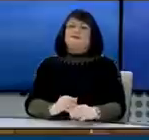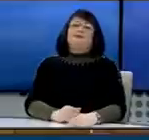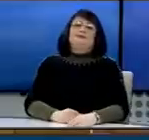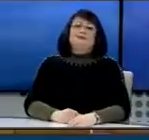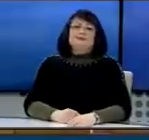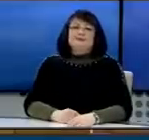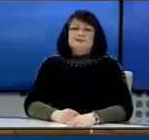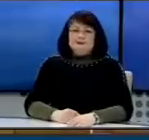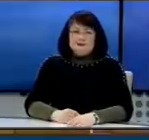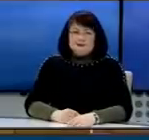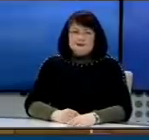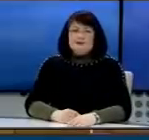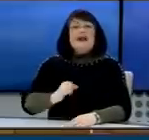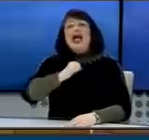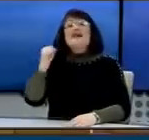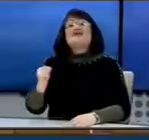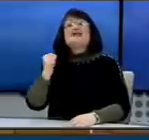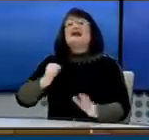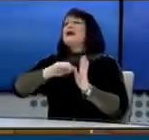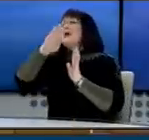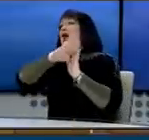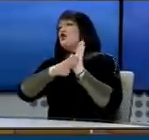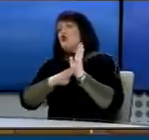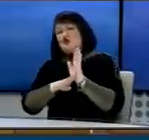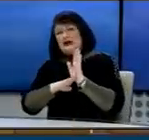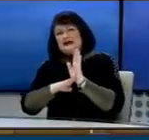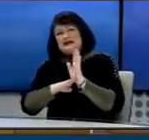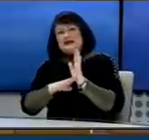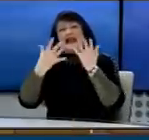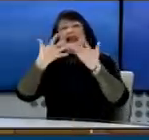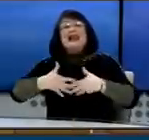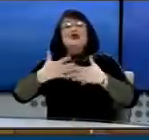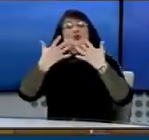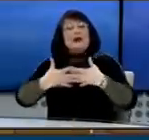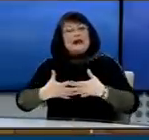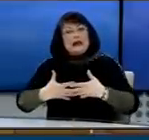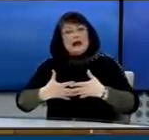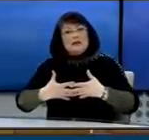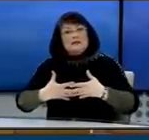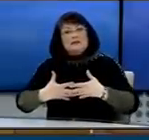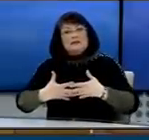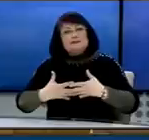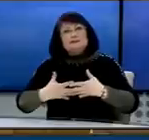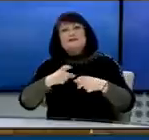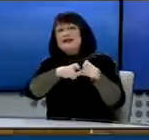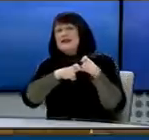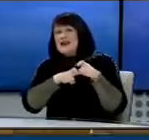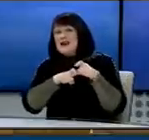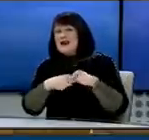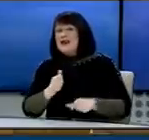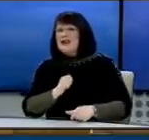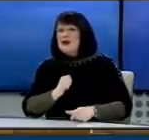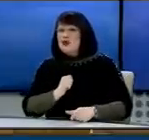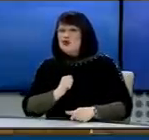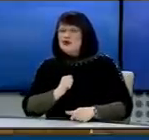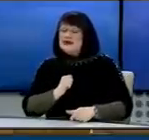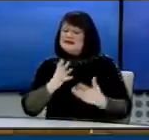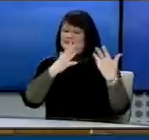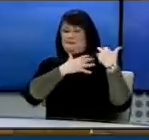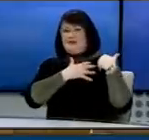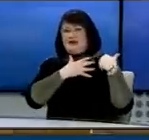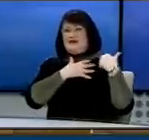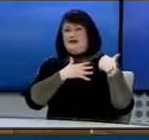αποκρυστάλλωση αυστηρών κανόνων στη λειτουργία των παραχωρησιούχων, οι οποίοι